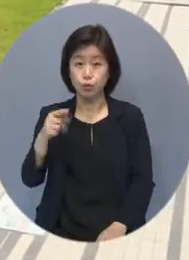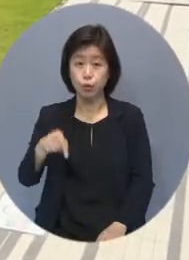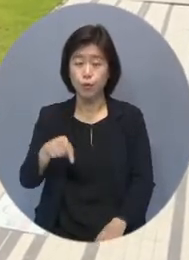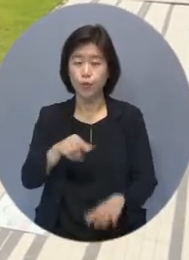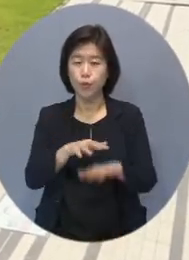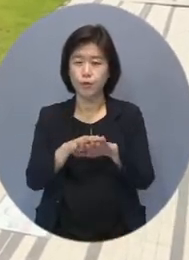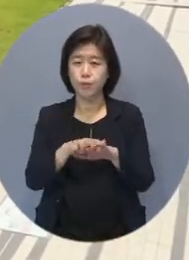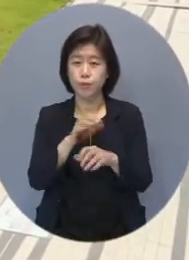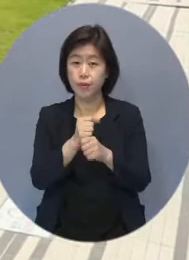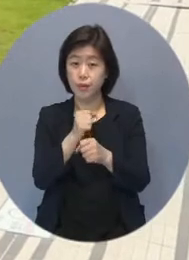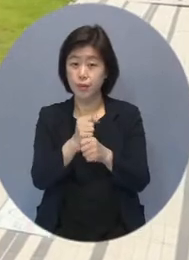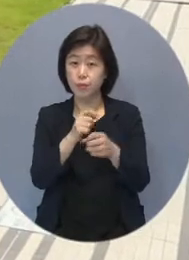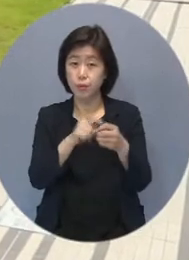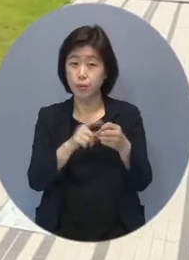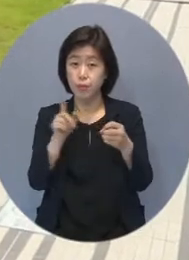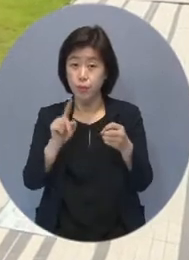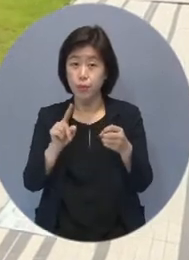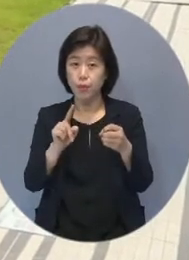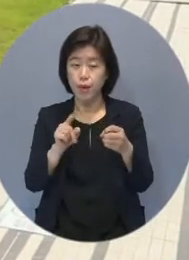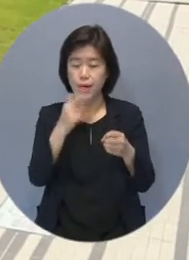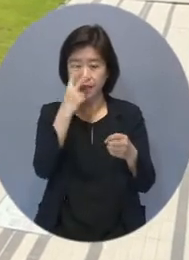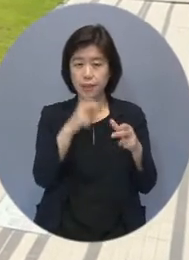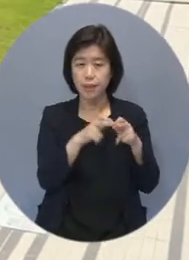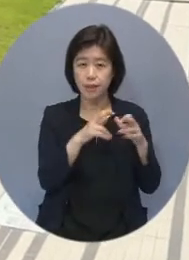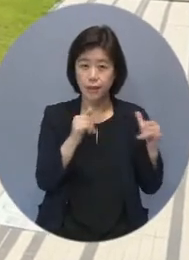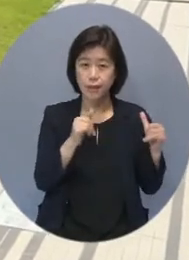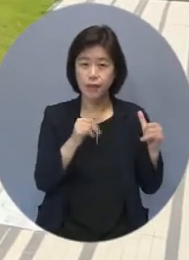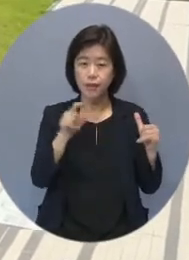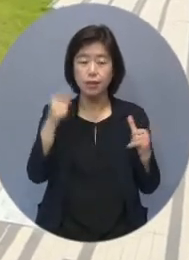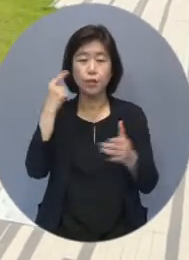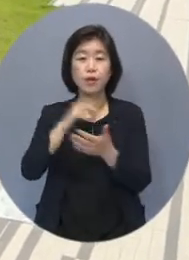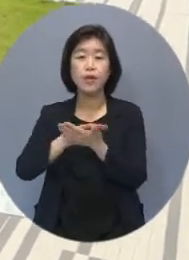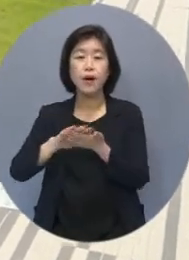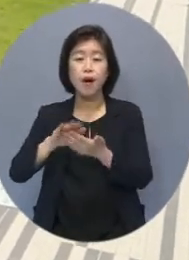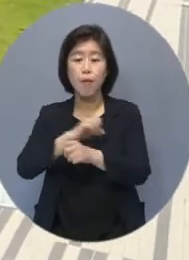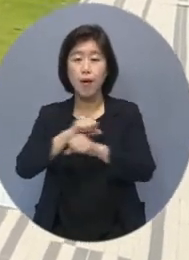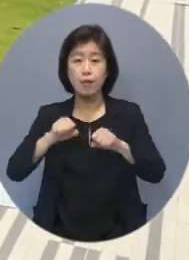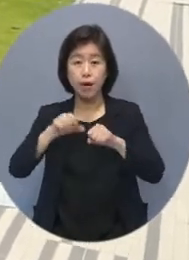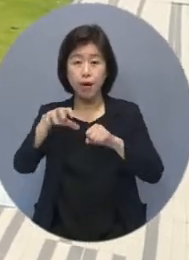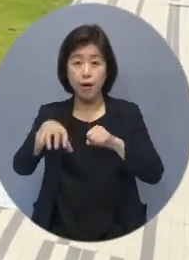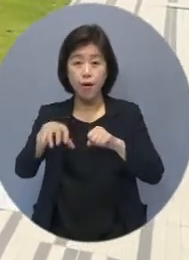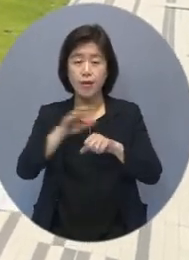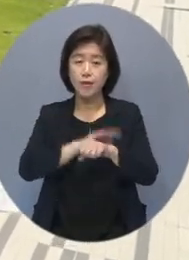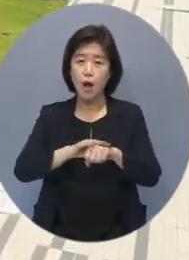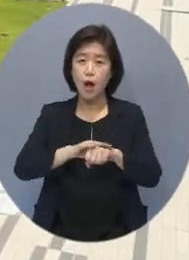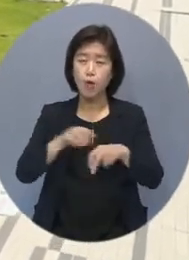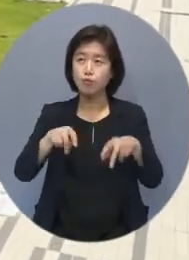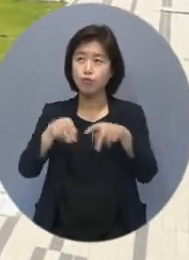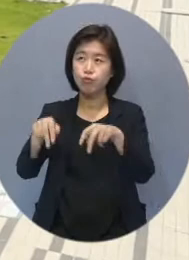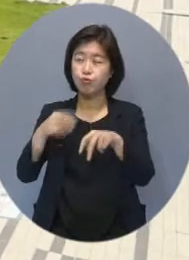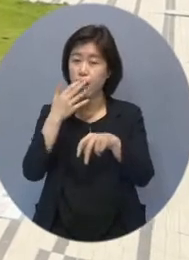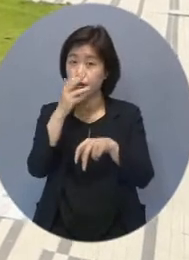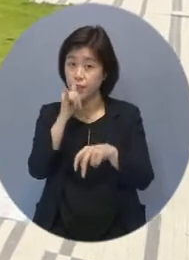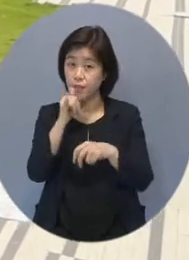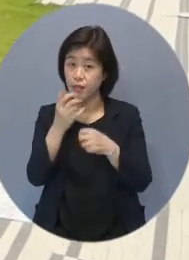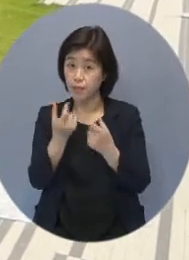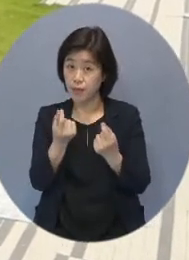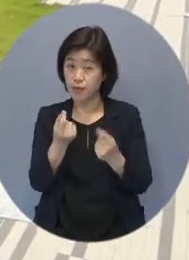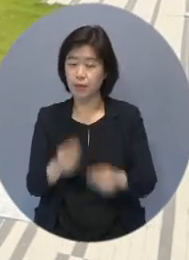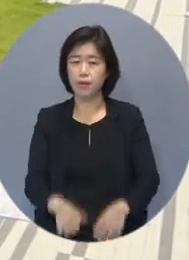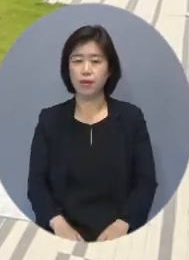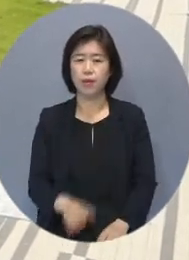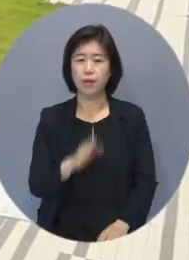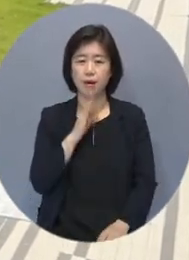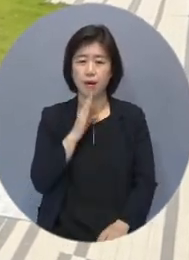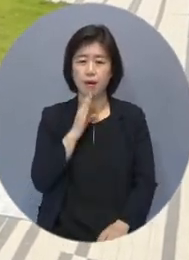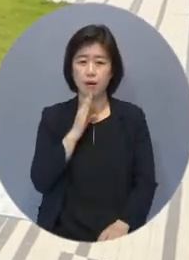시각장애인 분들도 이제 광장을 다 모두 편히 이용할 수 있도록 이렇게 뭐 만들고 뭐 이런 건가요? 사실 공공기관 건물